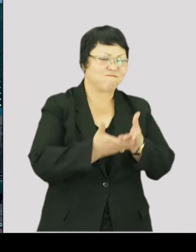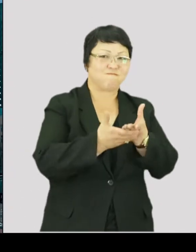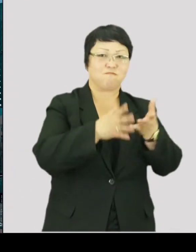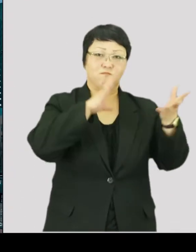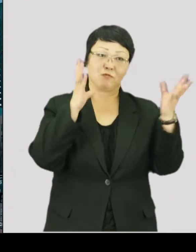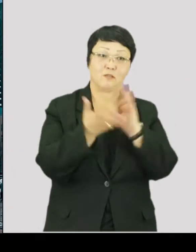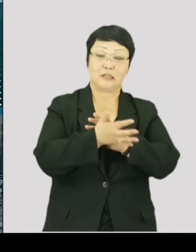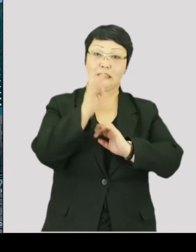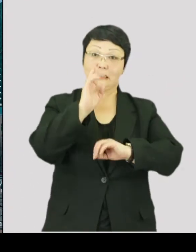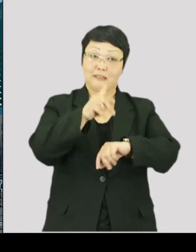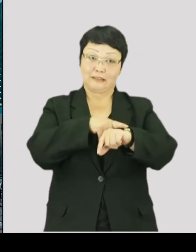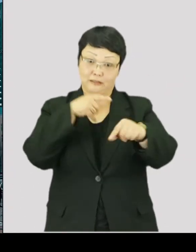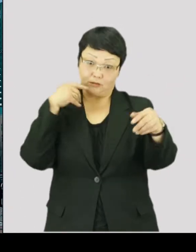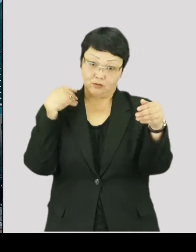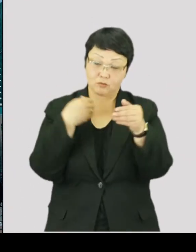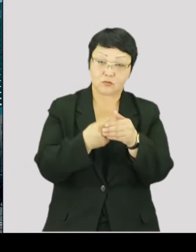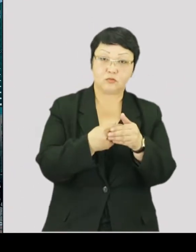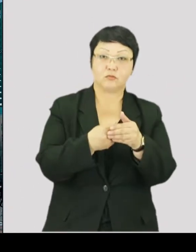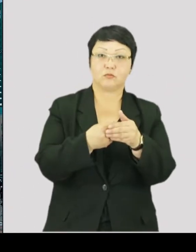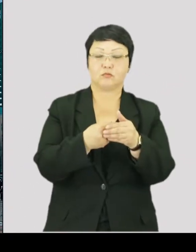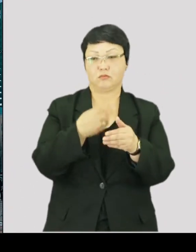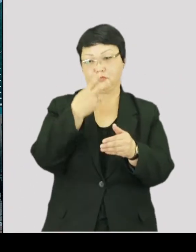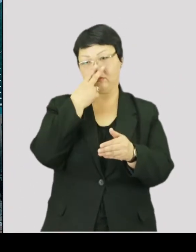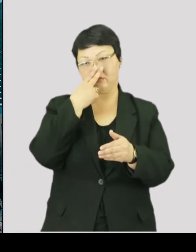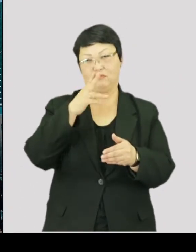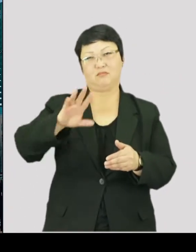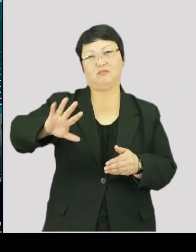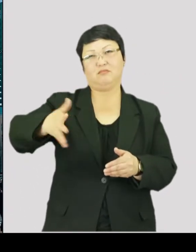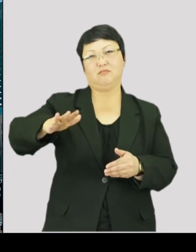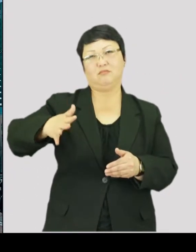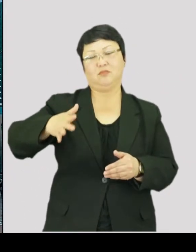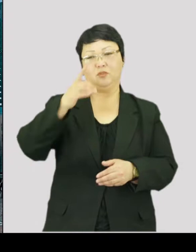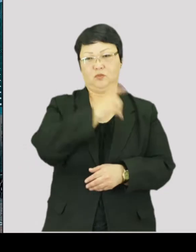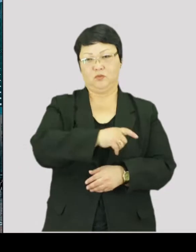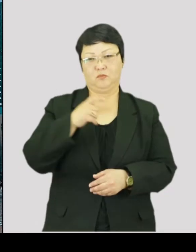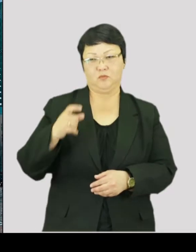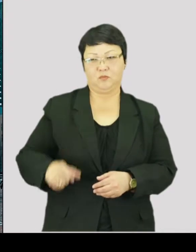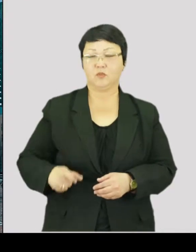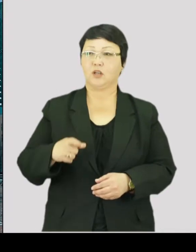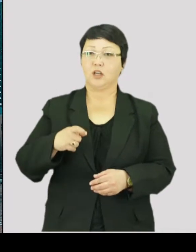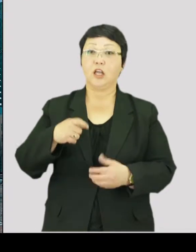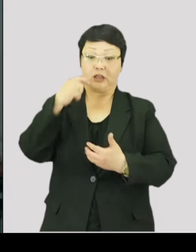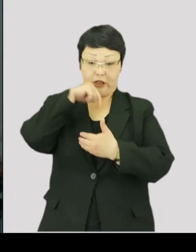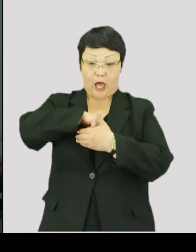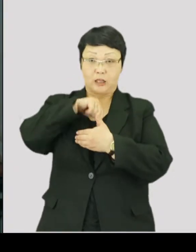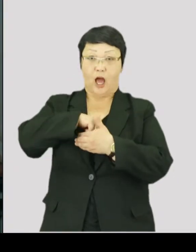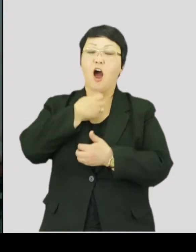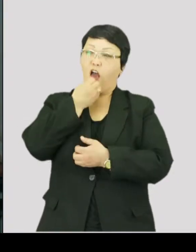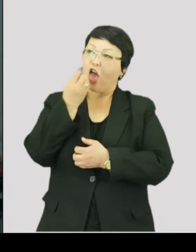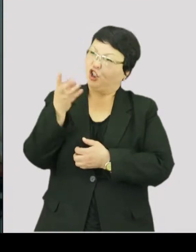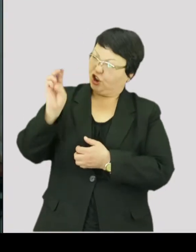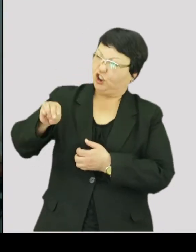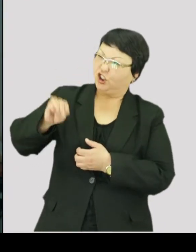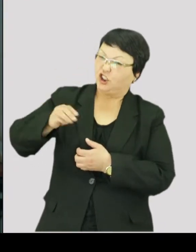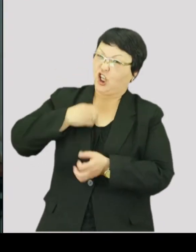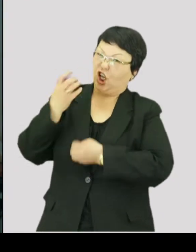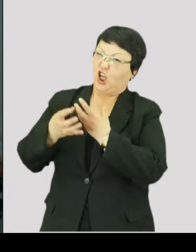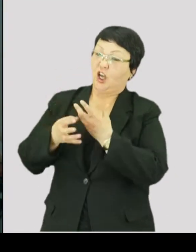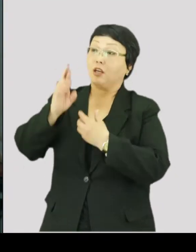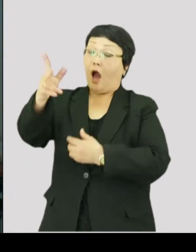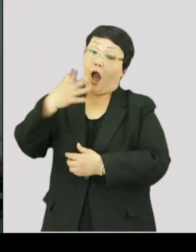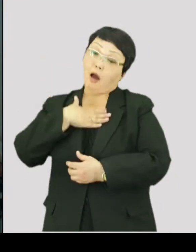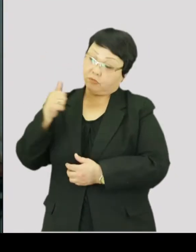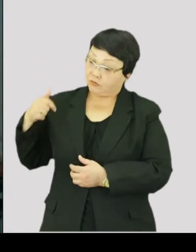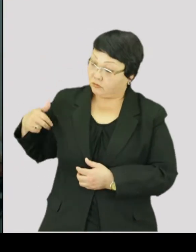яг бодит нөхцөл байдал дээр бол бил олоогүй ч гэдэг юм. Хүмүүс бол наана гэд үзэл бодлоо илэрхийлдэгч яг шууд улс төрийн үйл ажиллагаа ч гэдэг